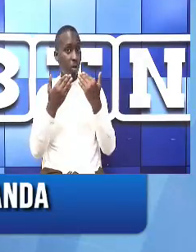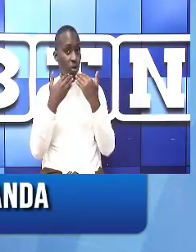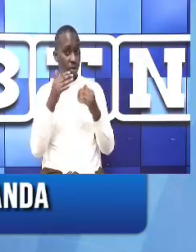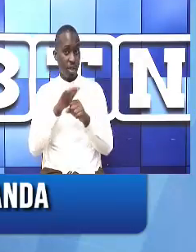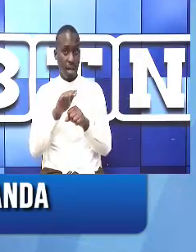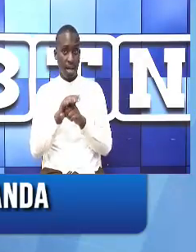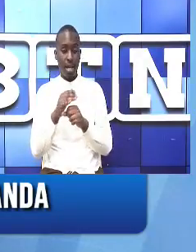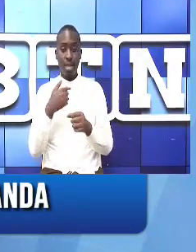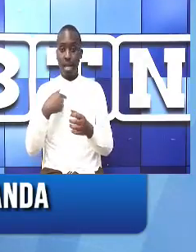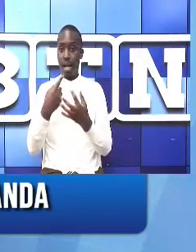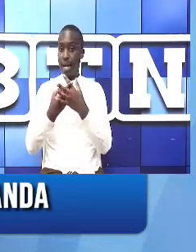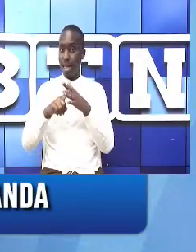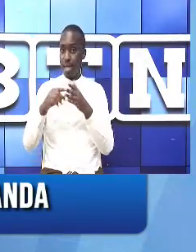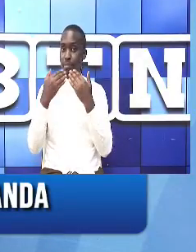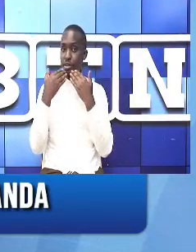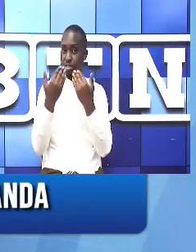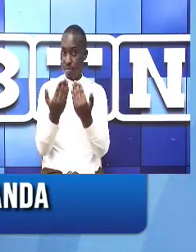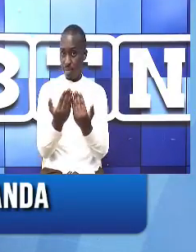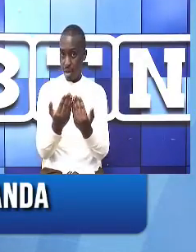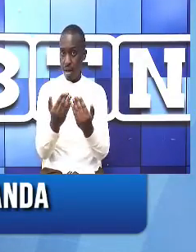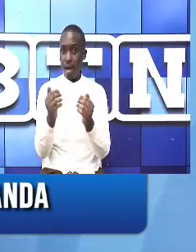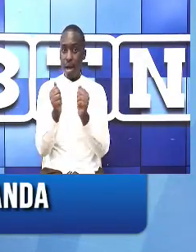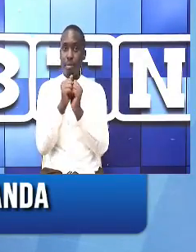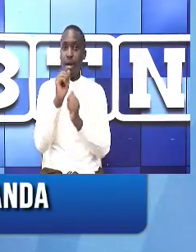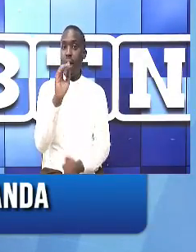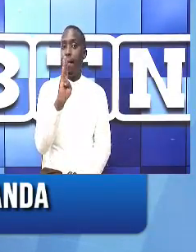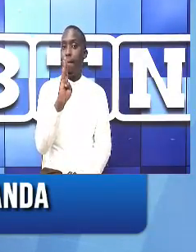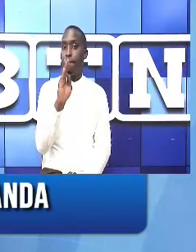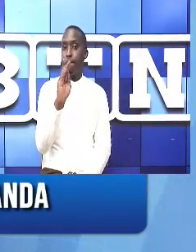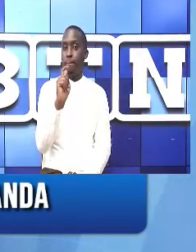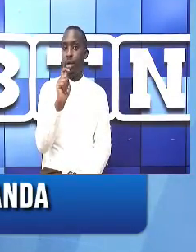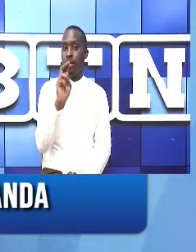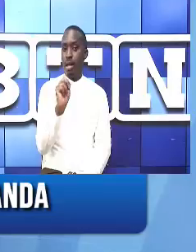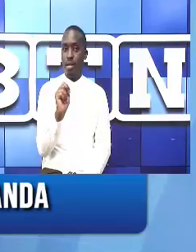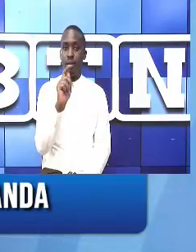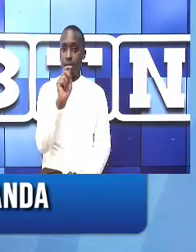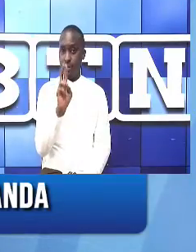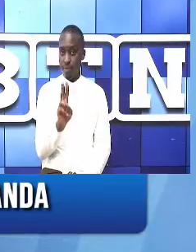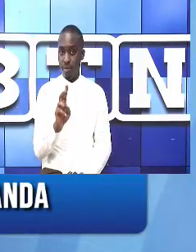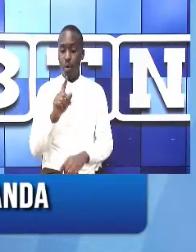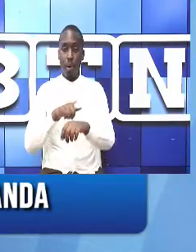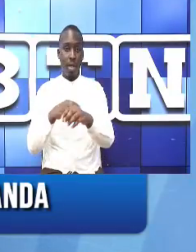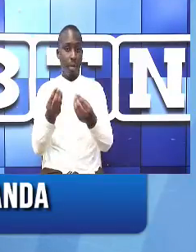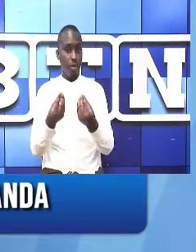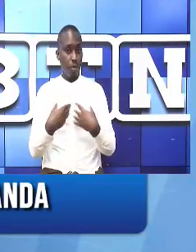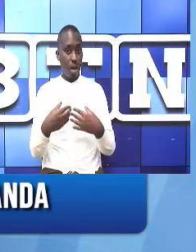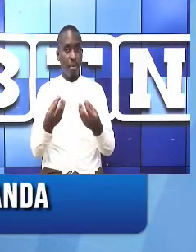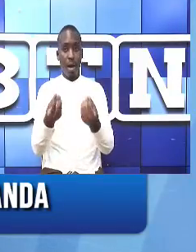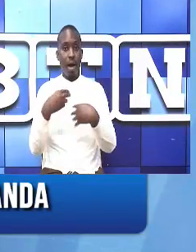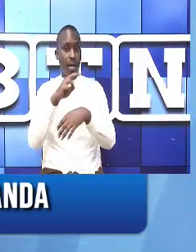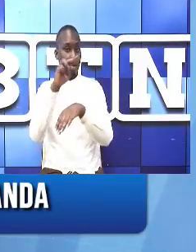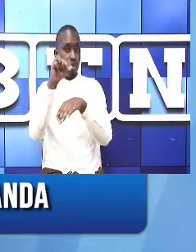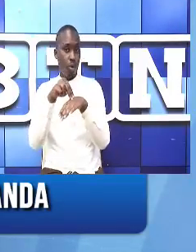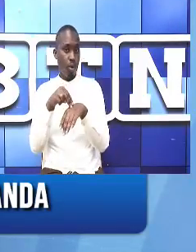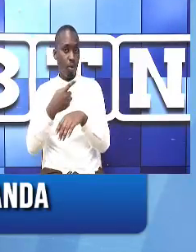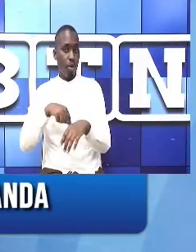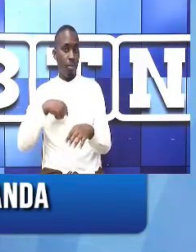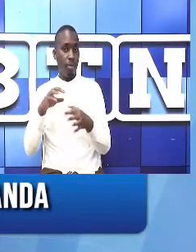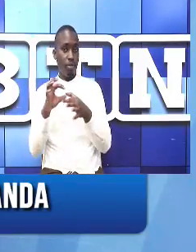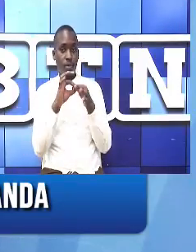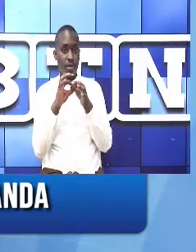ntangire mbashimira nka BTN TV umwanya mwaduhaye mwahaye NIDOR dufatanyije